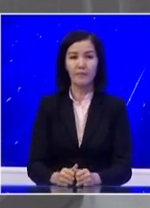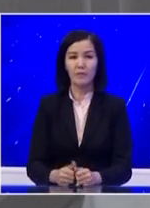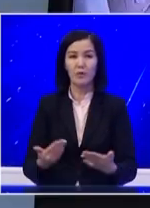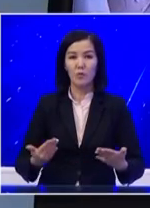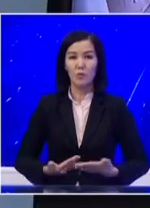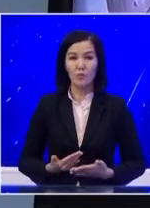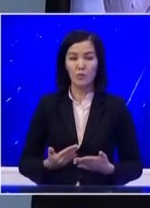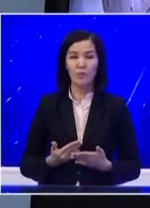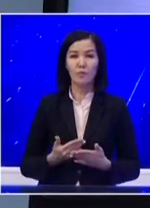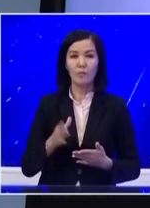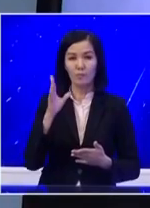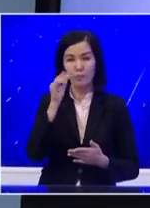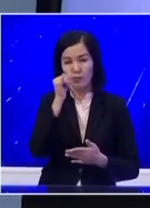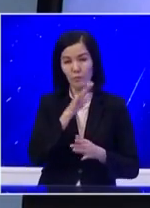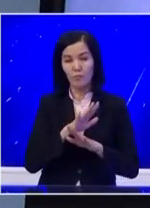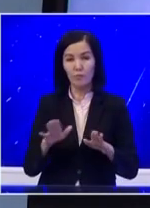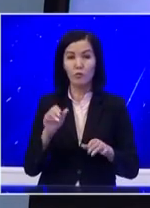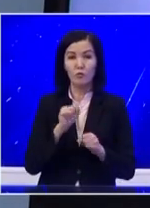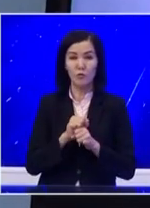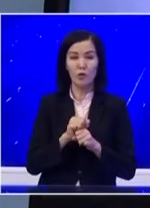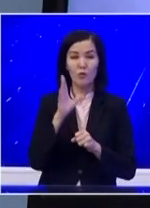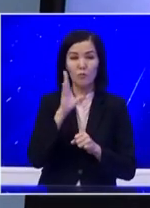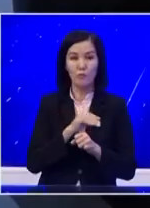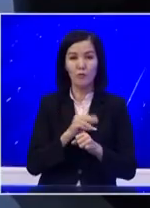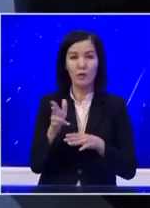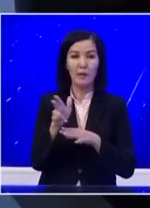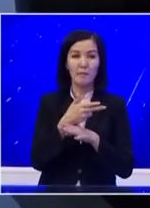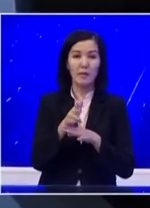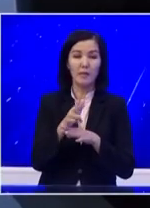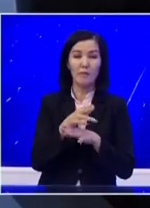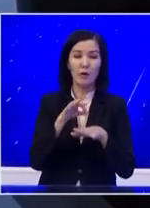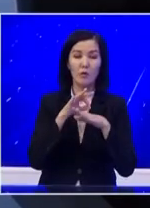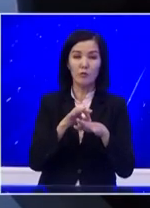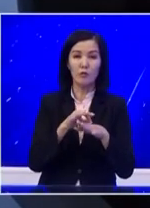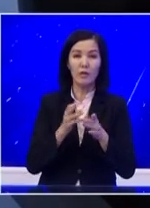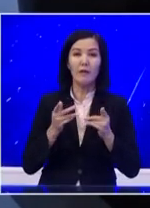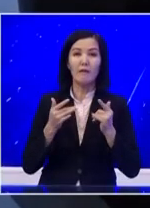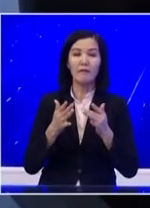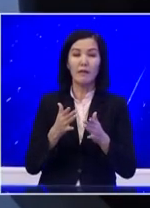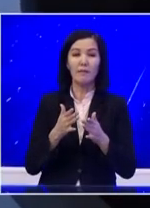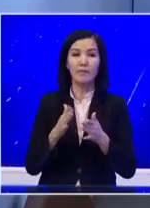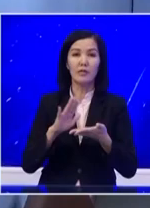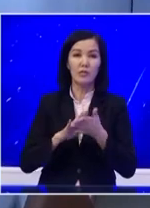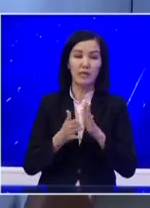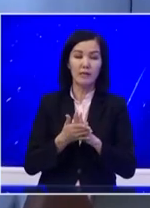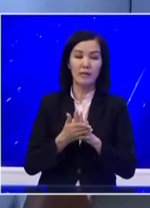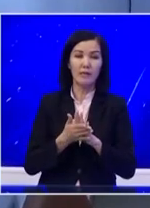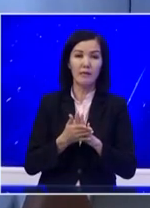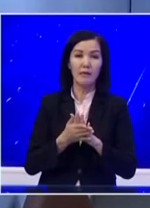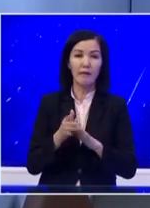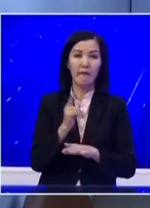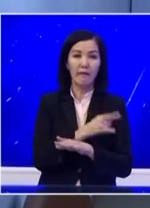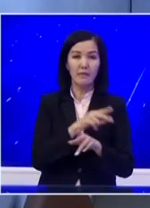мүмкін. Инфекциялық бөлімде арнайы бейне бақылау жүргізіледі. Емдеу мекемесіндегі талаптарды сақтау үшін жағдайда кезекші бақылап